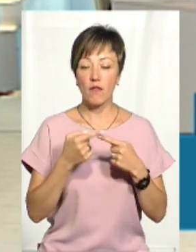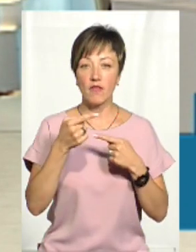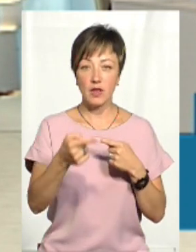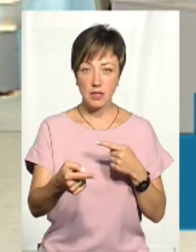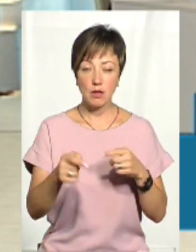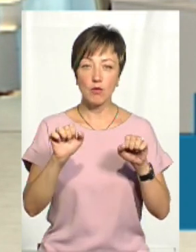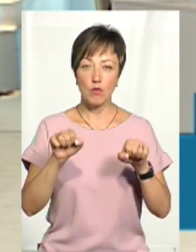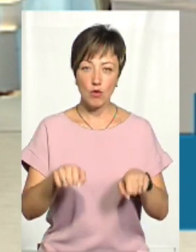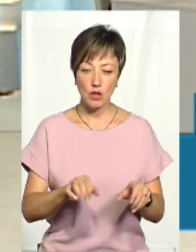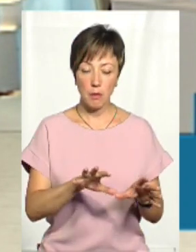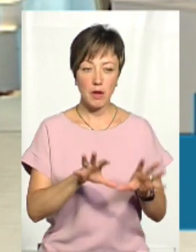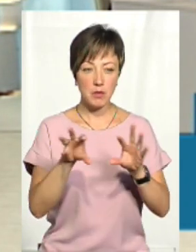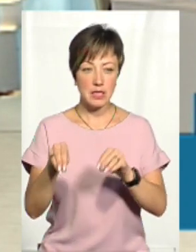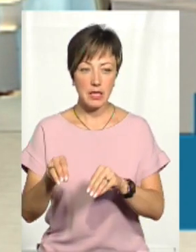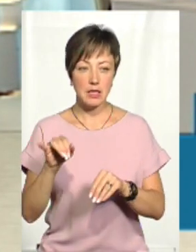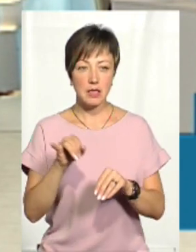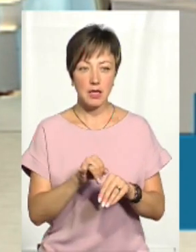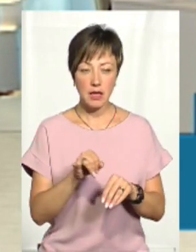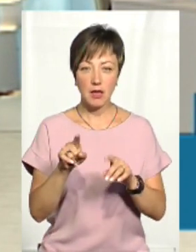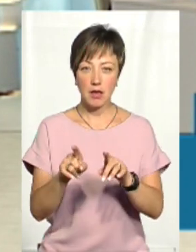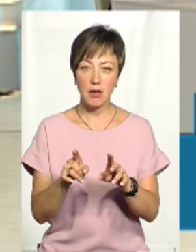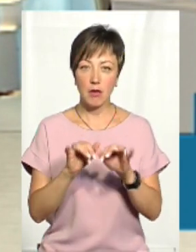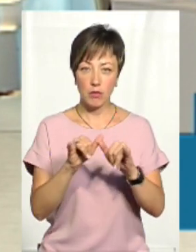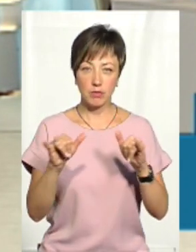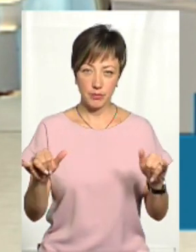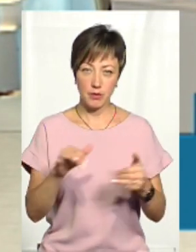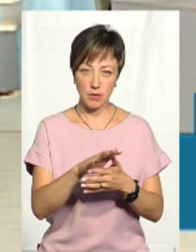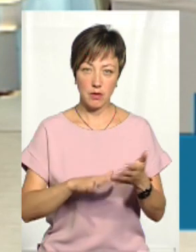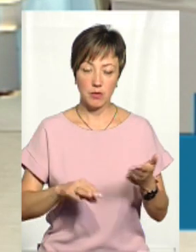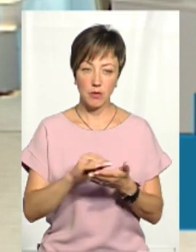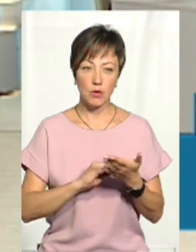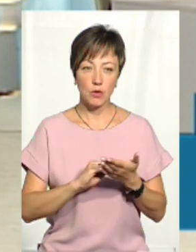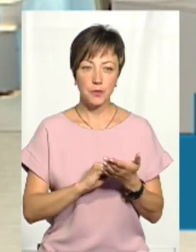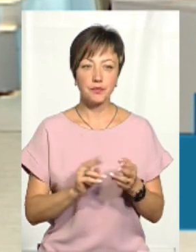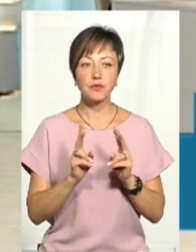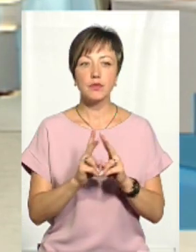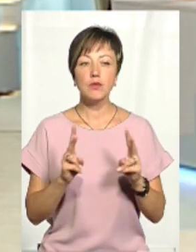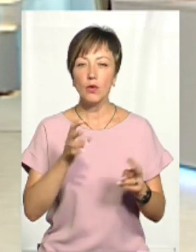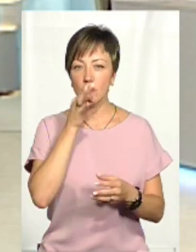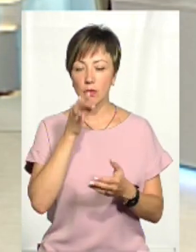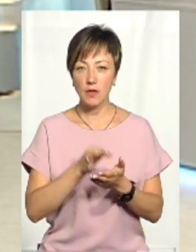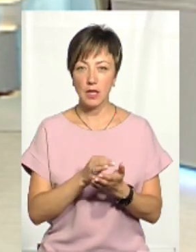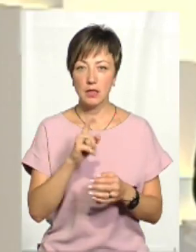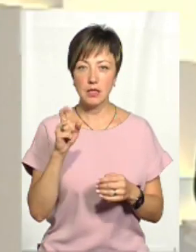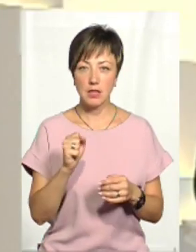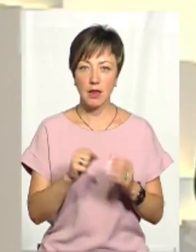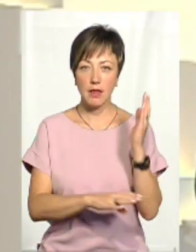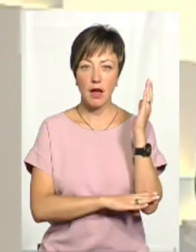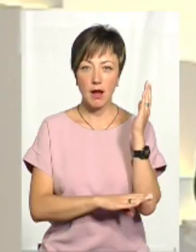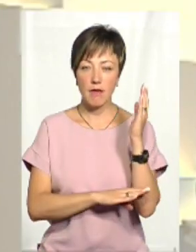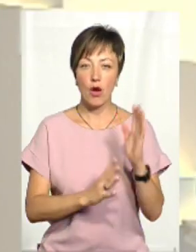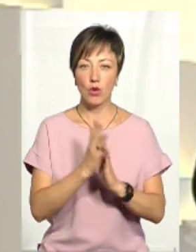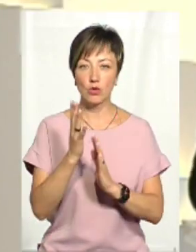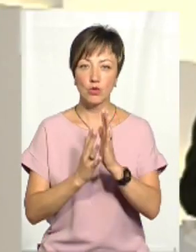певну відстань може переміститися і відкласти повторно яйця. Пані Віро, а хто несе відповідальність за дерева,